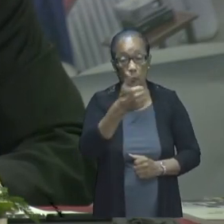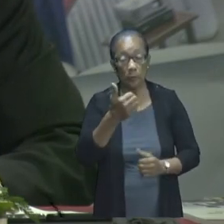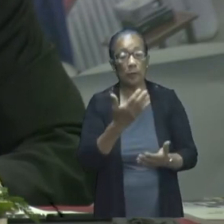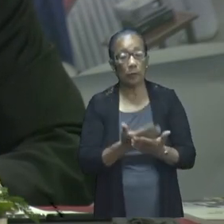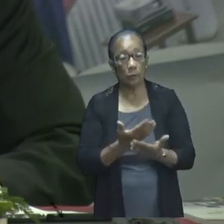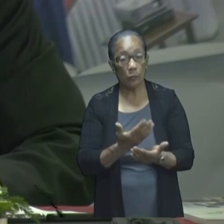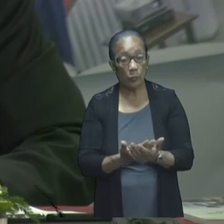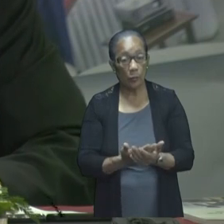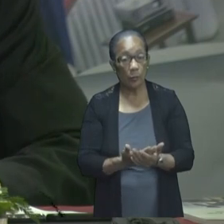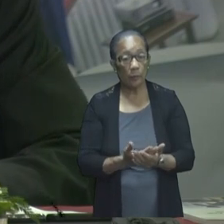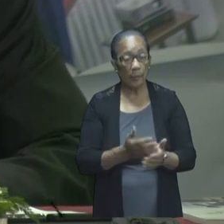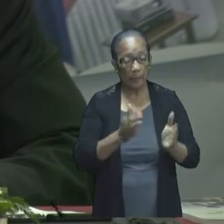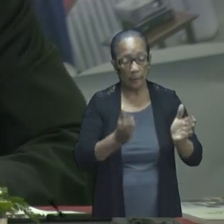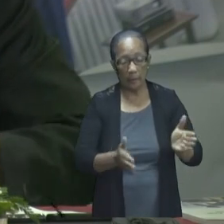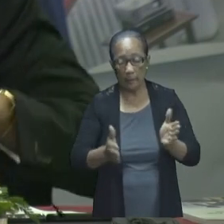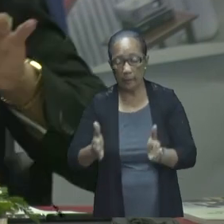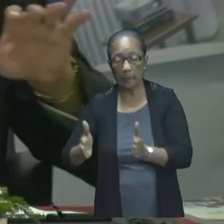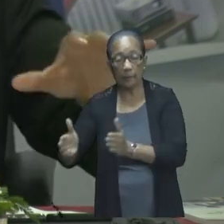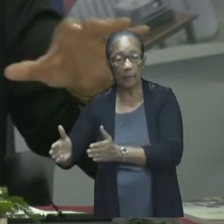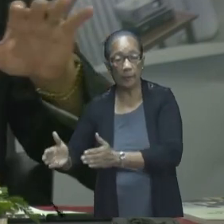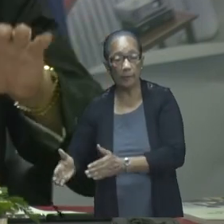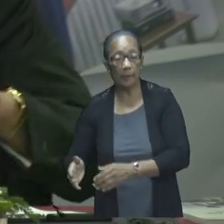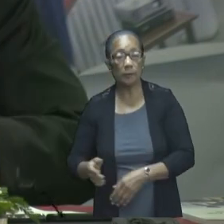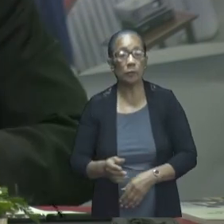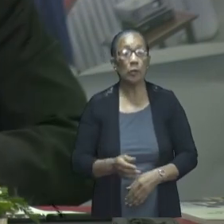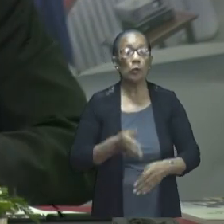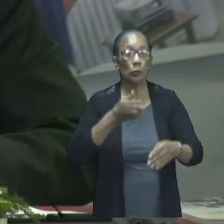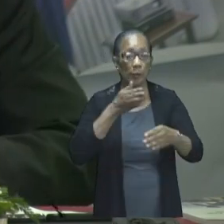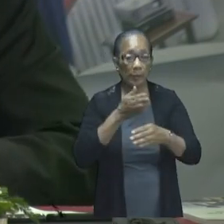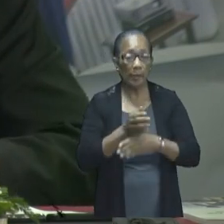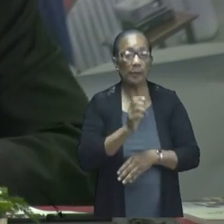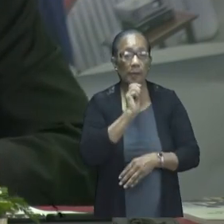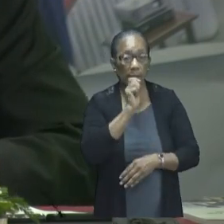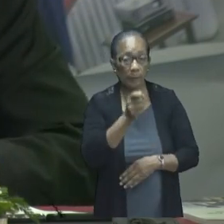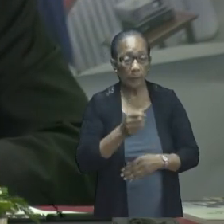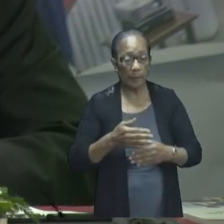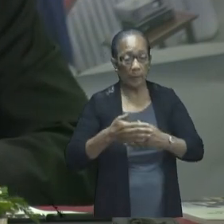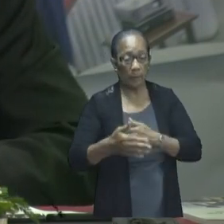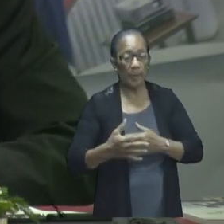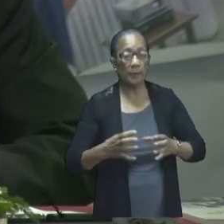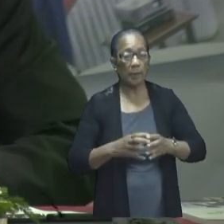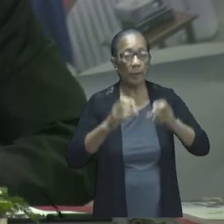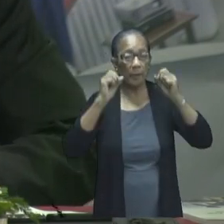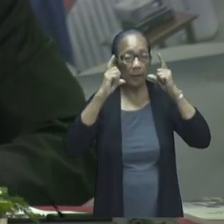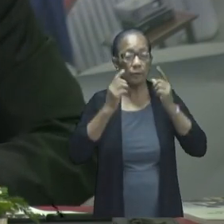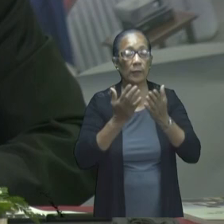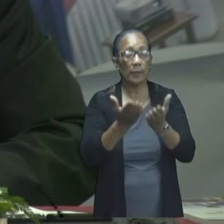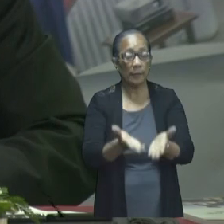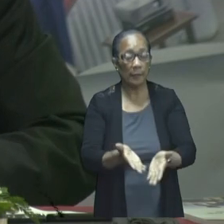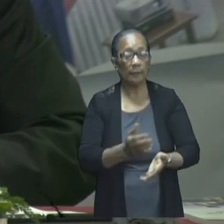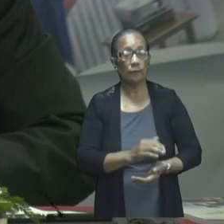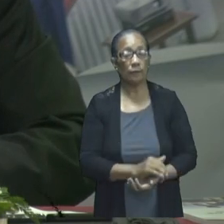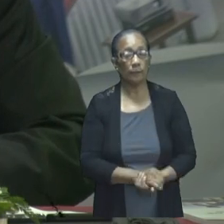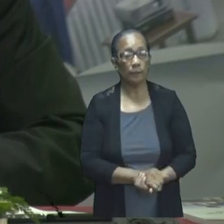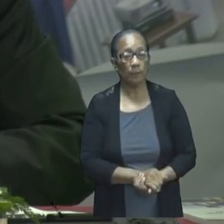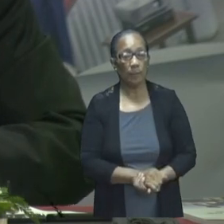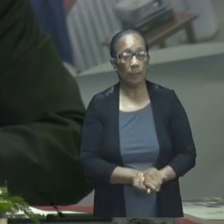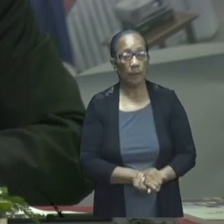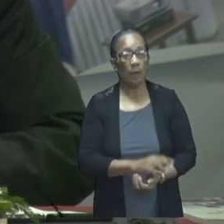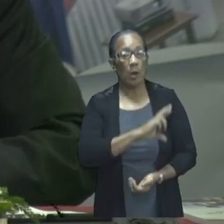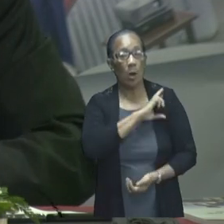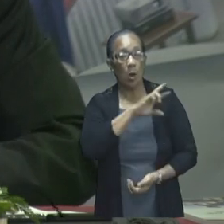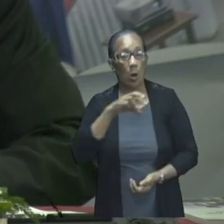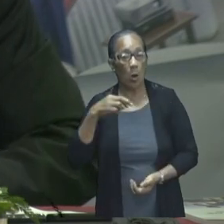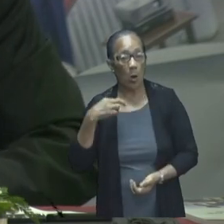decentralisatie door de infrastructuur op te zetten zodat de rechtspraak dichter bij de samenleving gebracht kunnen worden als burgerlijk